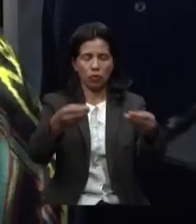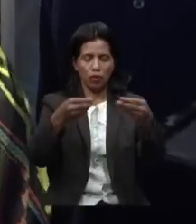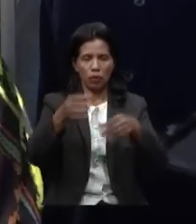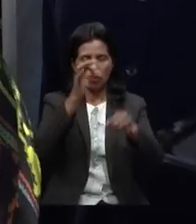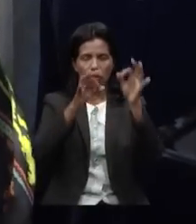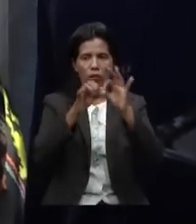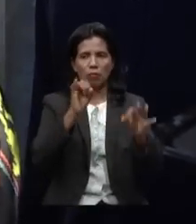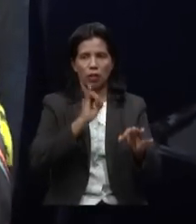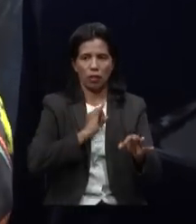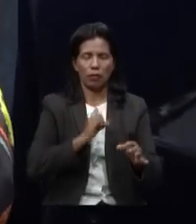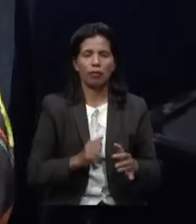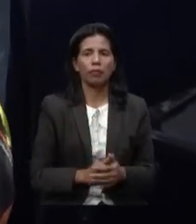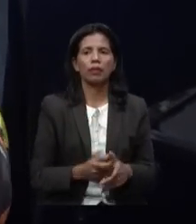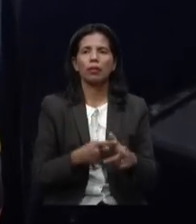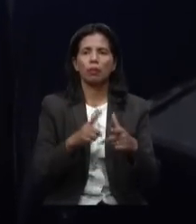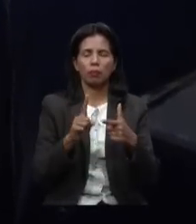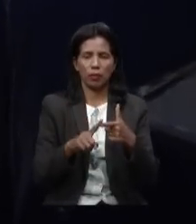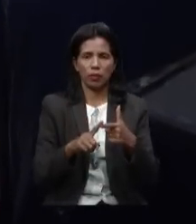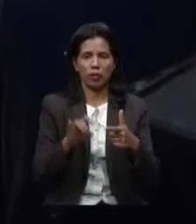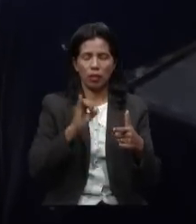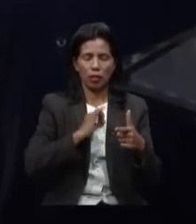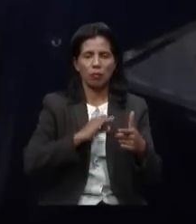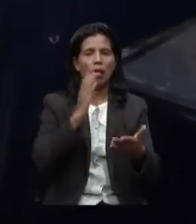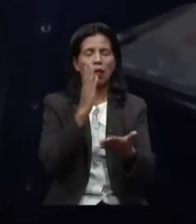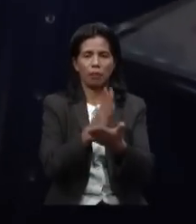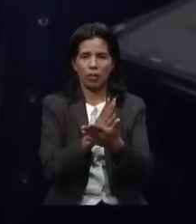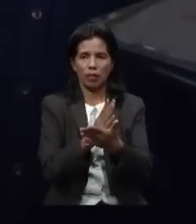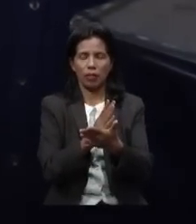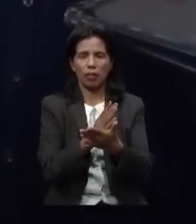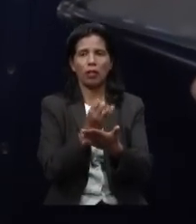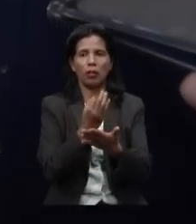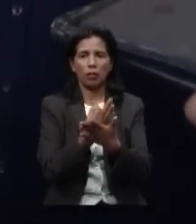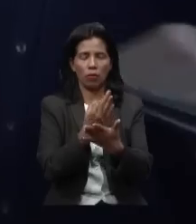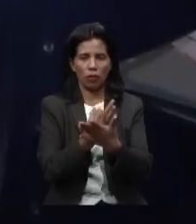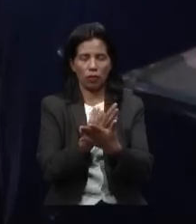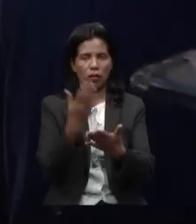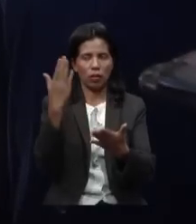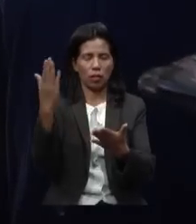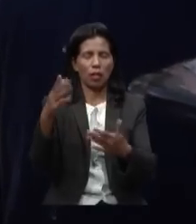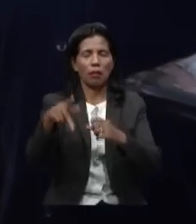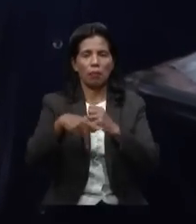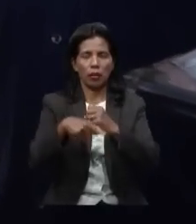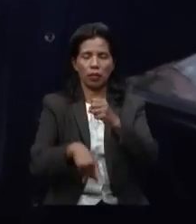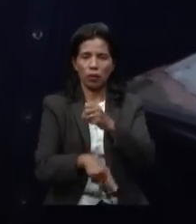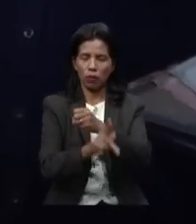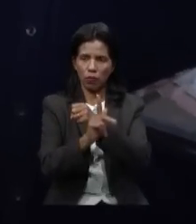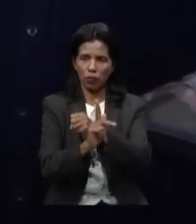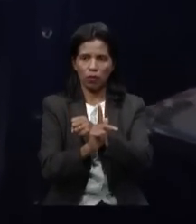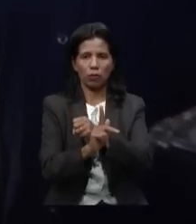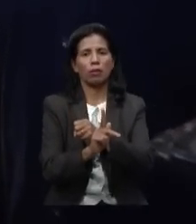hau segundo hau ba trava osa ne be maka kuntu ni nia ne be maka